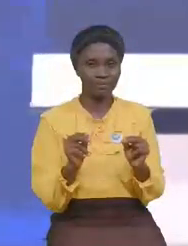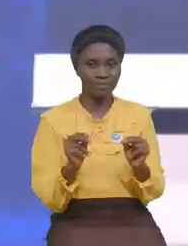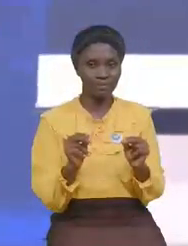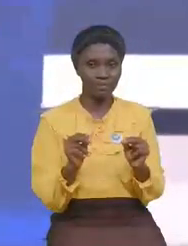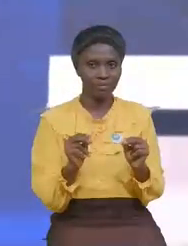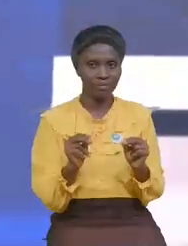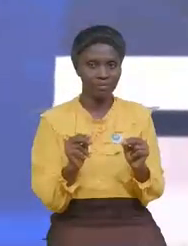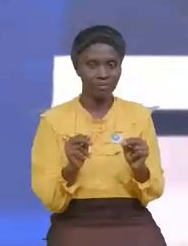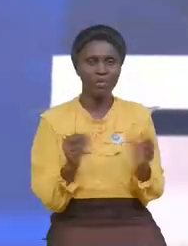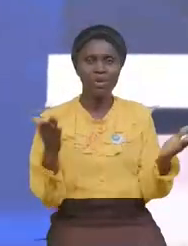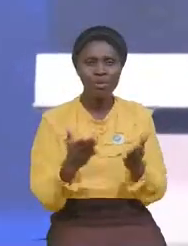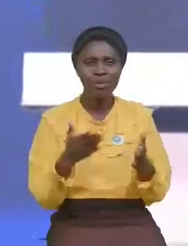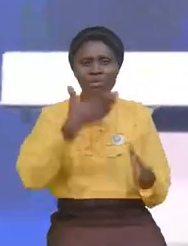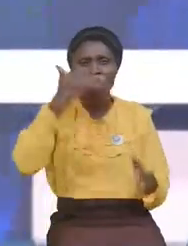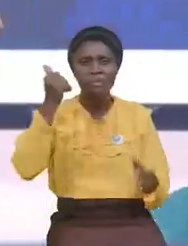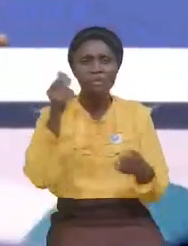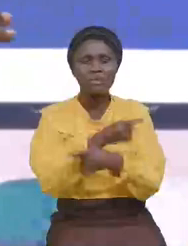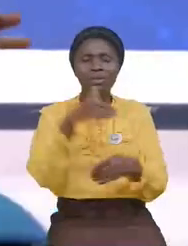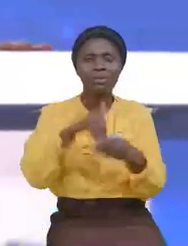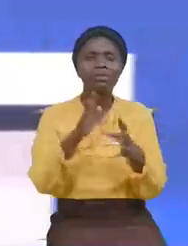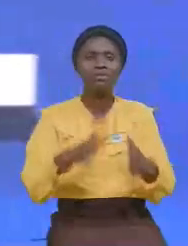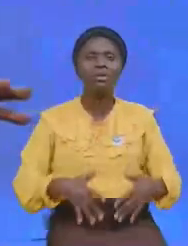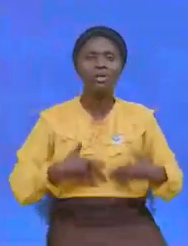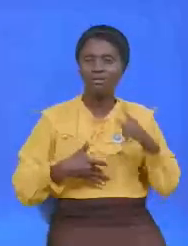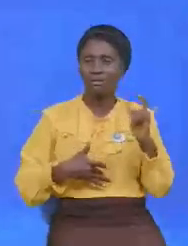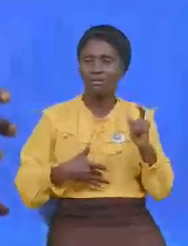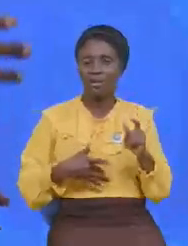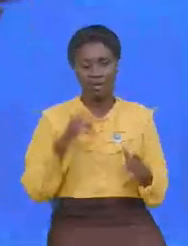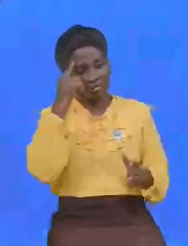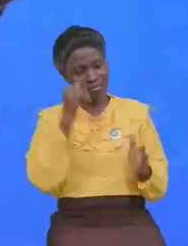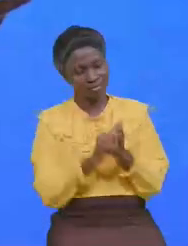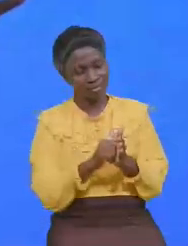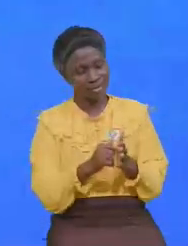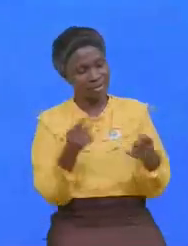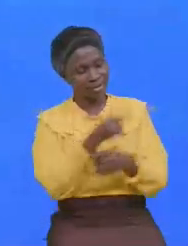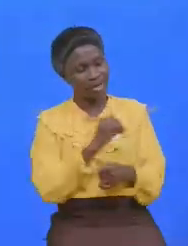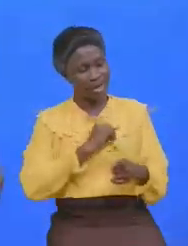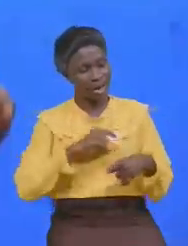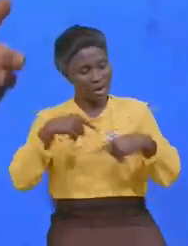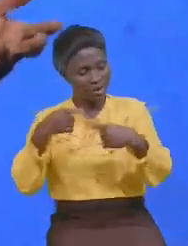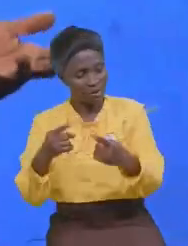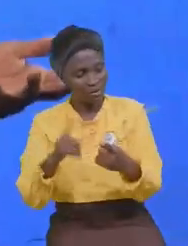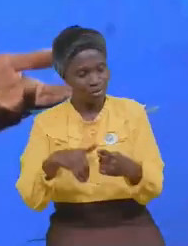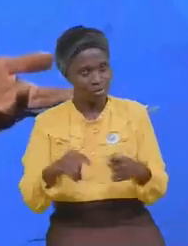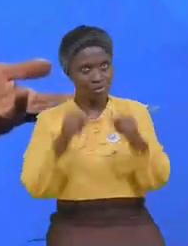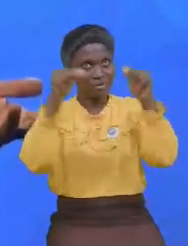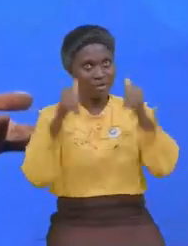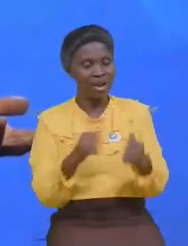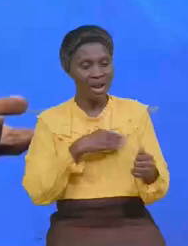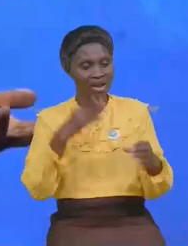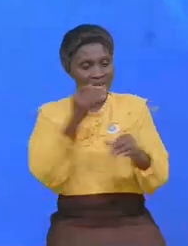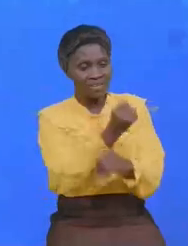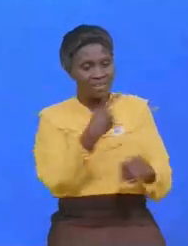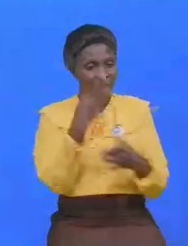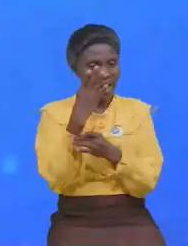ne va pas, sinon t'accorder l'entrée au ciel. Quel est le meilleur jour de ta vie? Oh, le jour où je